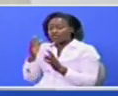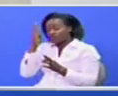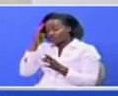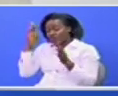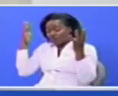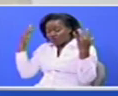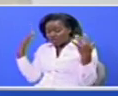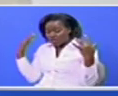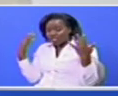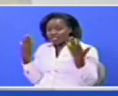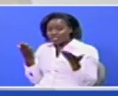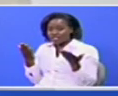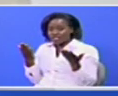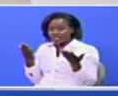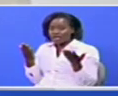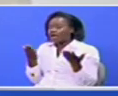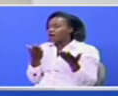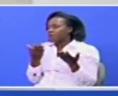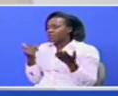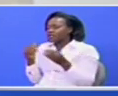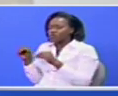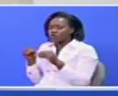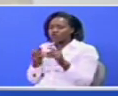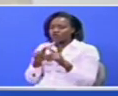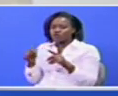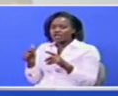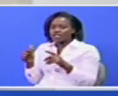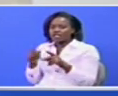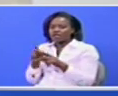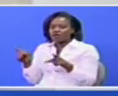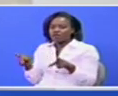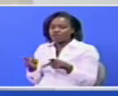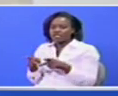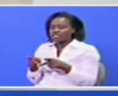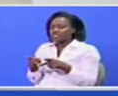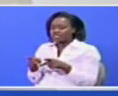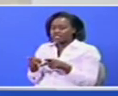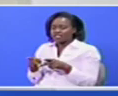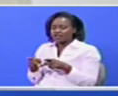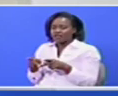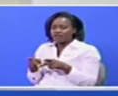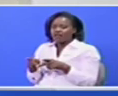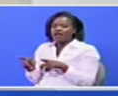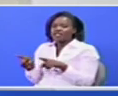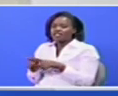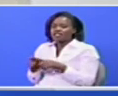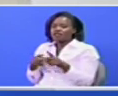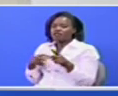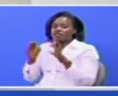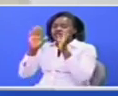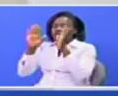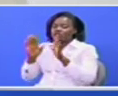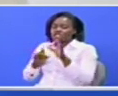ama itarajiwa kunyesha mvua, ni heri aepuke na sehemu zile ambazo zinatarajiwa kuwa na mafuriko. Na kitu la muhimu sana kama